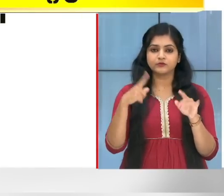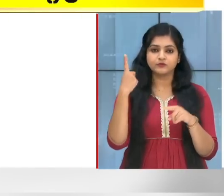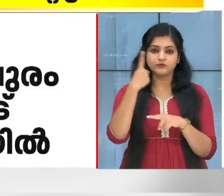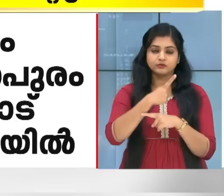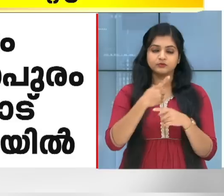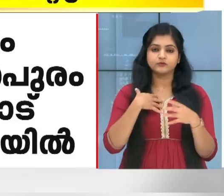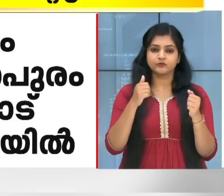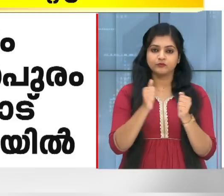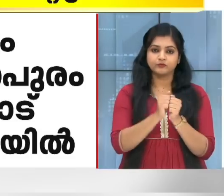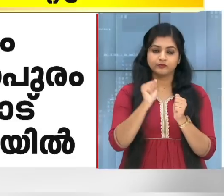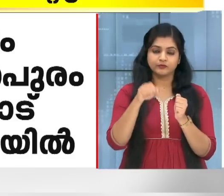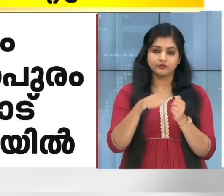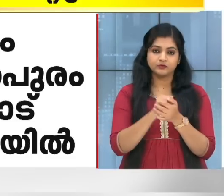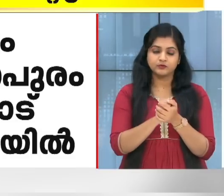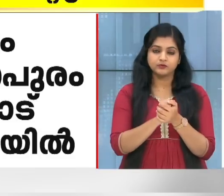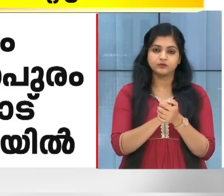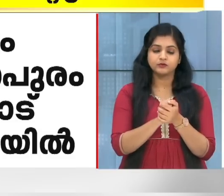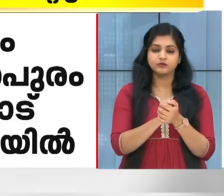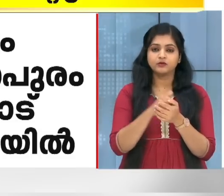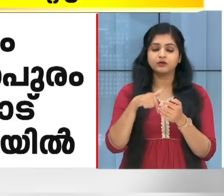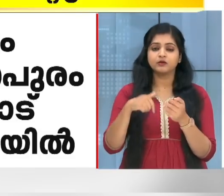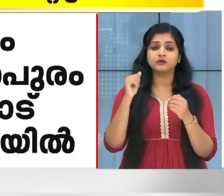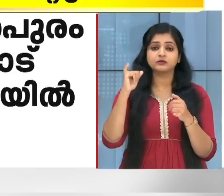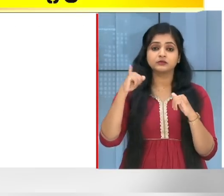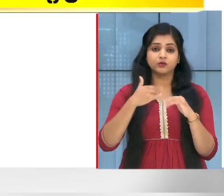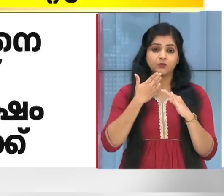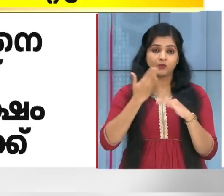അവര് ഉള്ളൂരാണ് ആദ്യം താമസം, ഇപ്പൊ എനിക്ക് അറിയത്തില്ല.